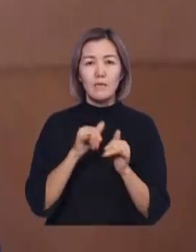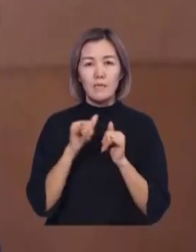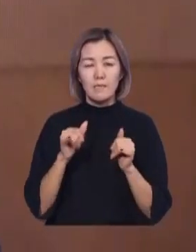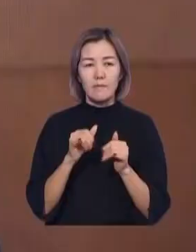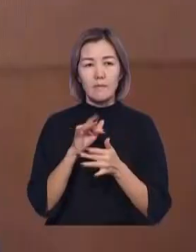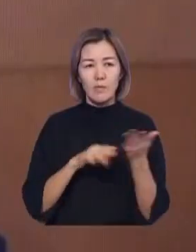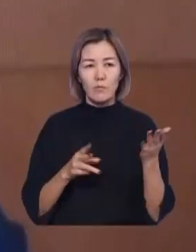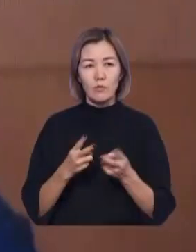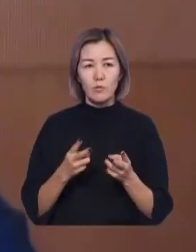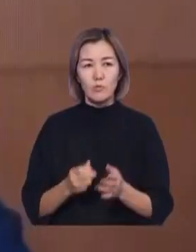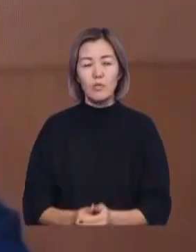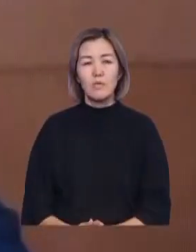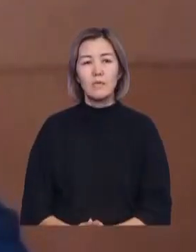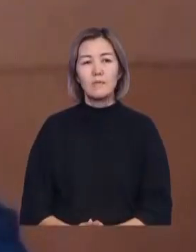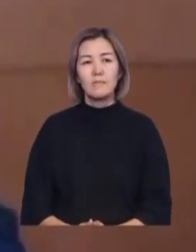развития